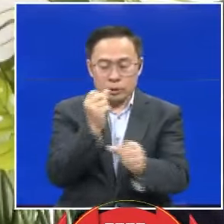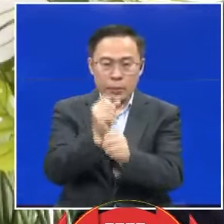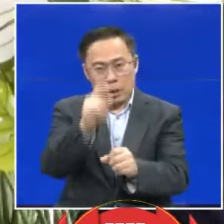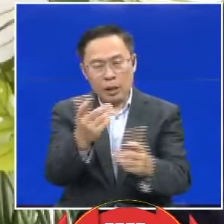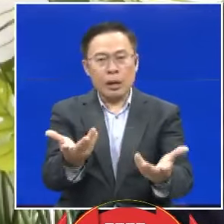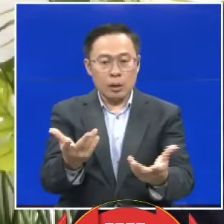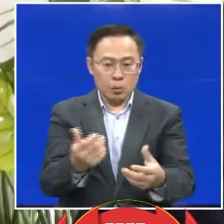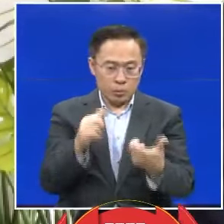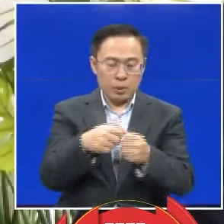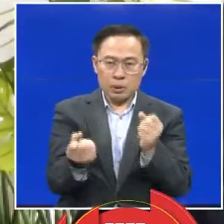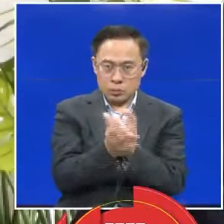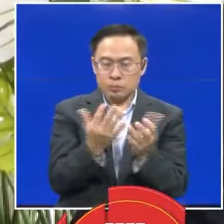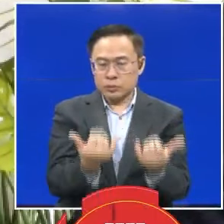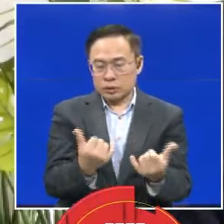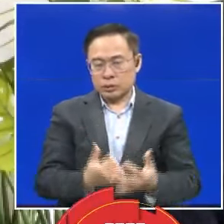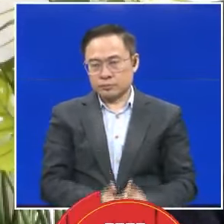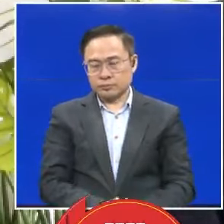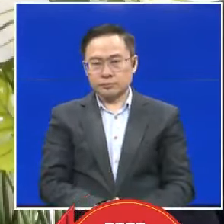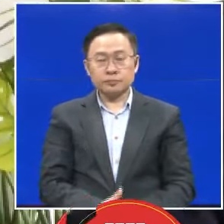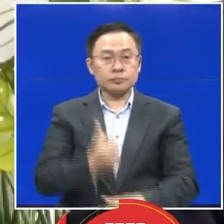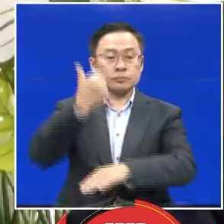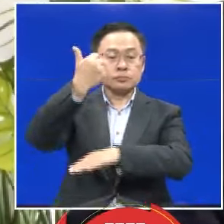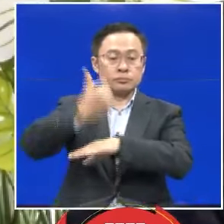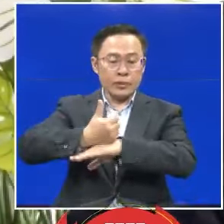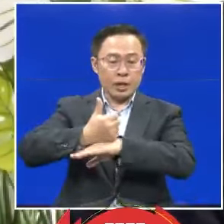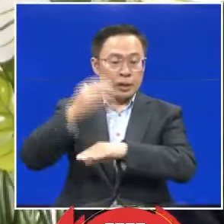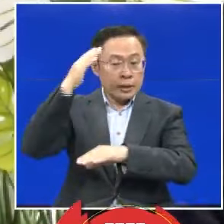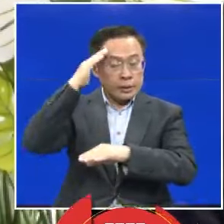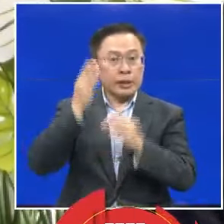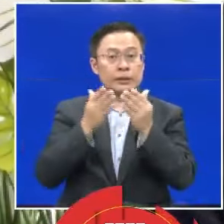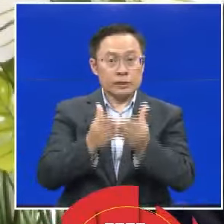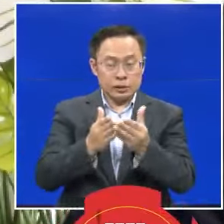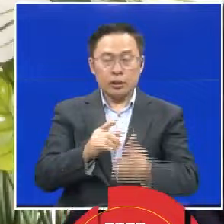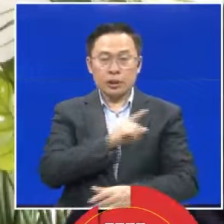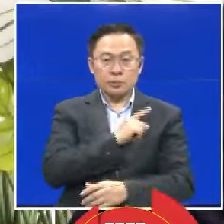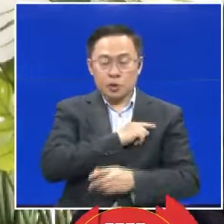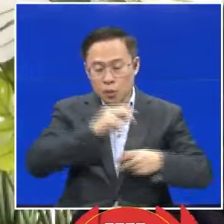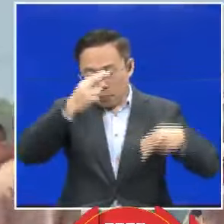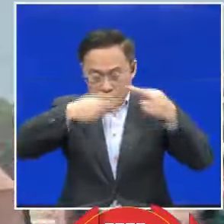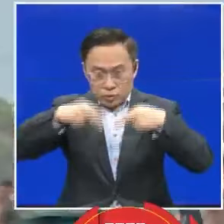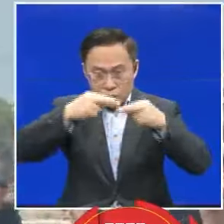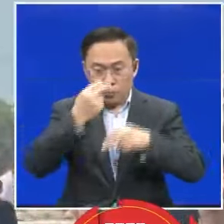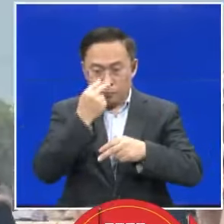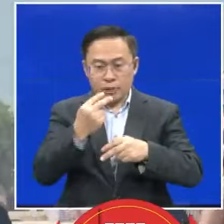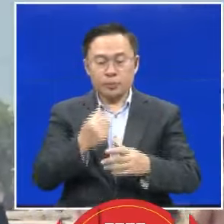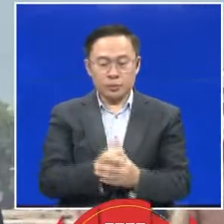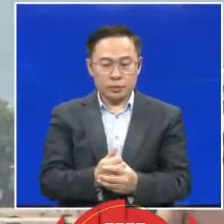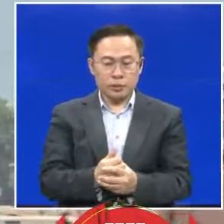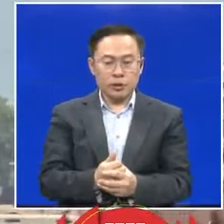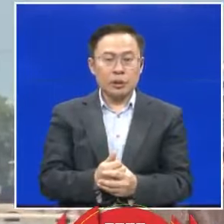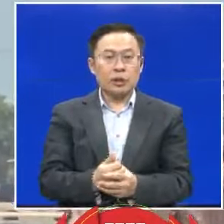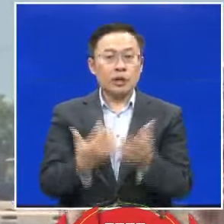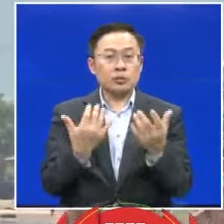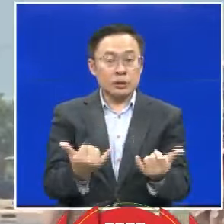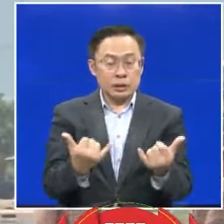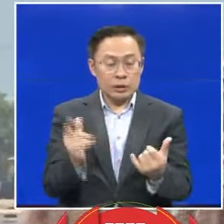าเมื่อวานนี้พอหลังเกิดเหตุตามรายงานก็คือผู้บัญชาการทหารเรือพลเรือเอกอดุงเนี่ยลงพื้นที่บินด่วนไปดูเลยนะคะแล้วล่าสุดก็มีรายง